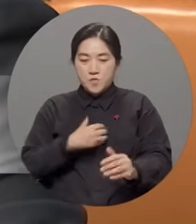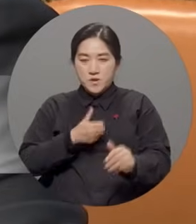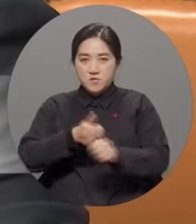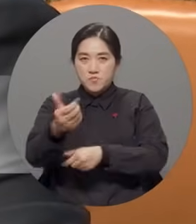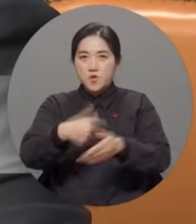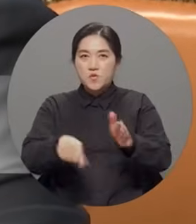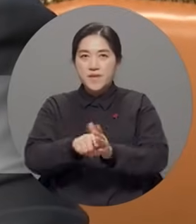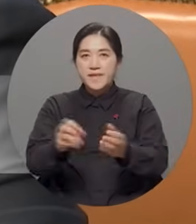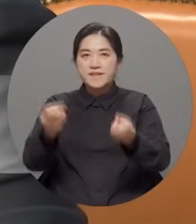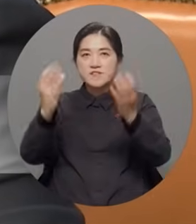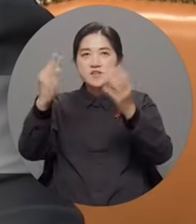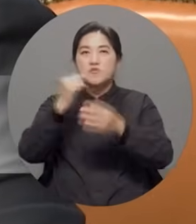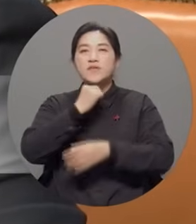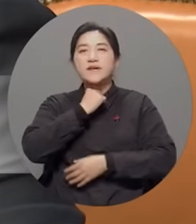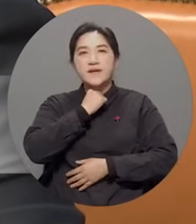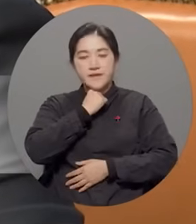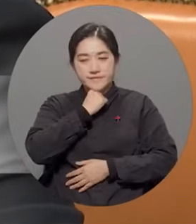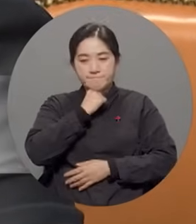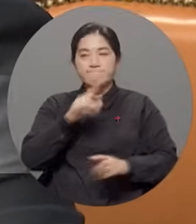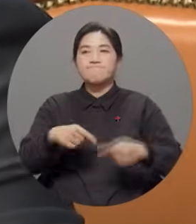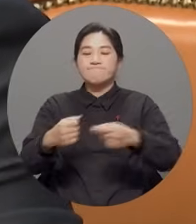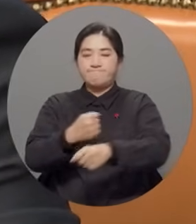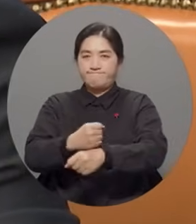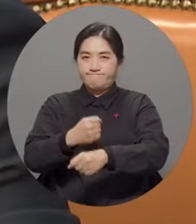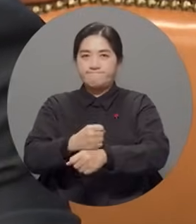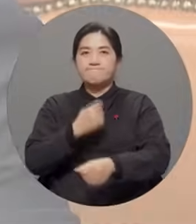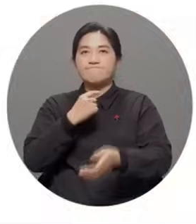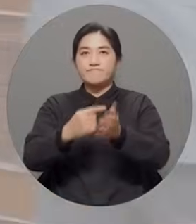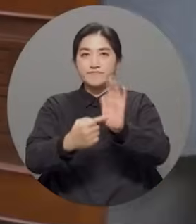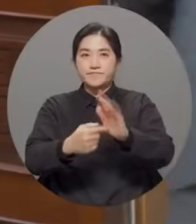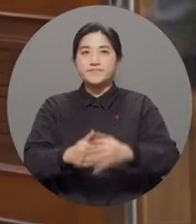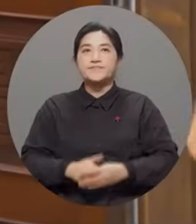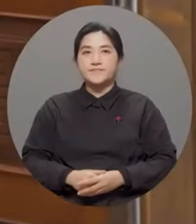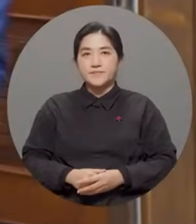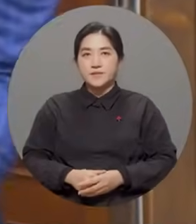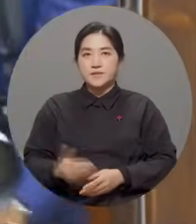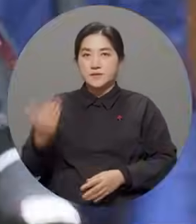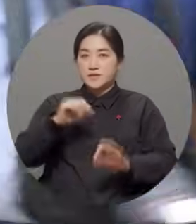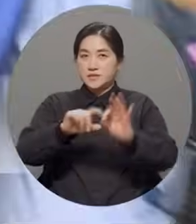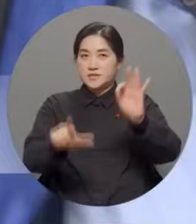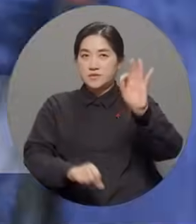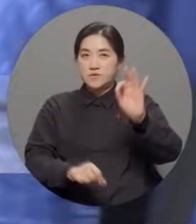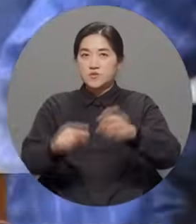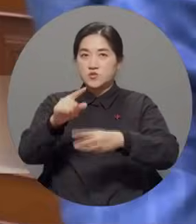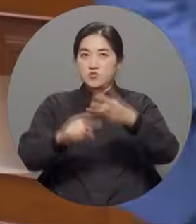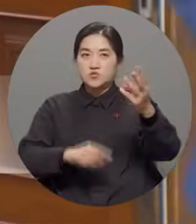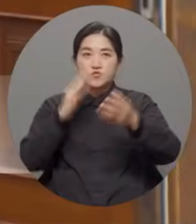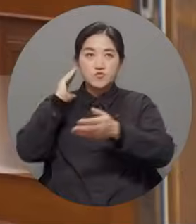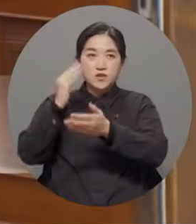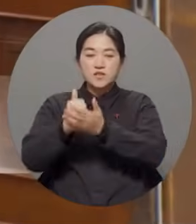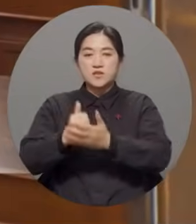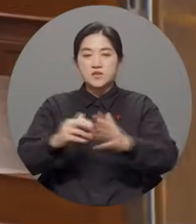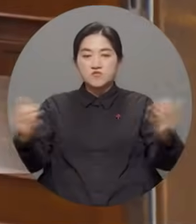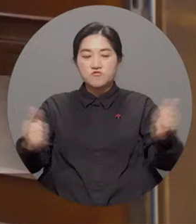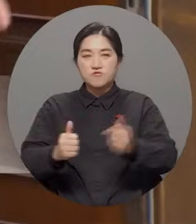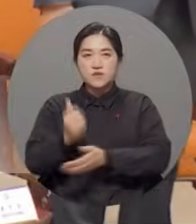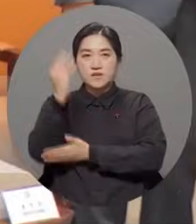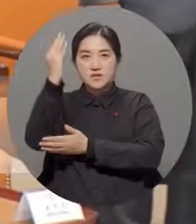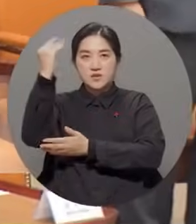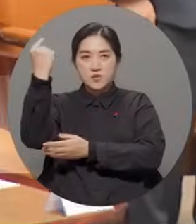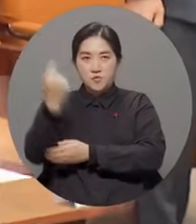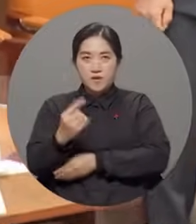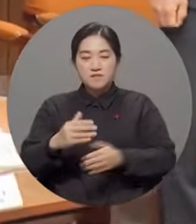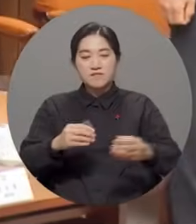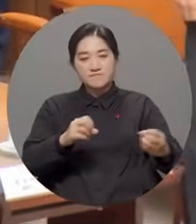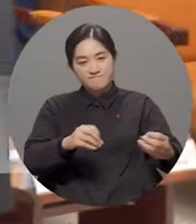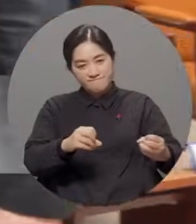위한 행사가 되길 바란다며 참석 의지를 전했습니다. 지난 10월 윤석열 대통령의 국회 시정연설 때 환담을